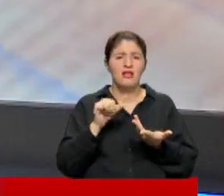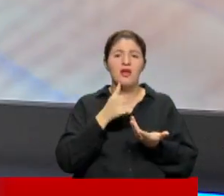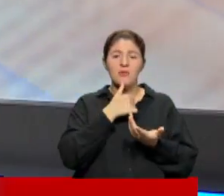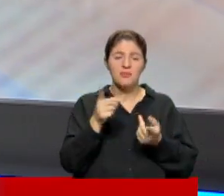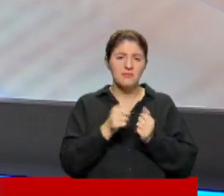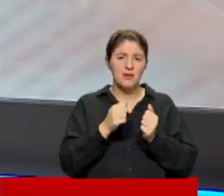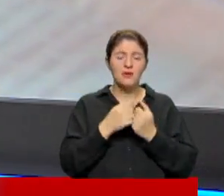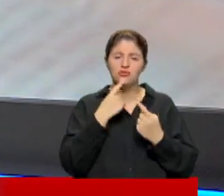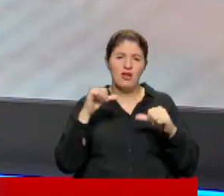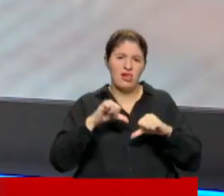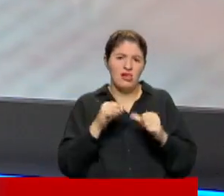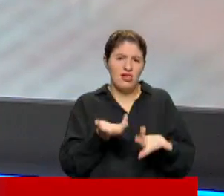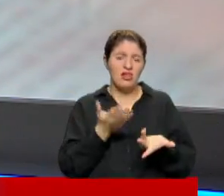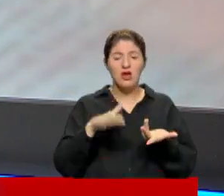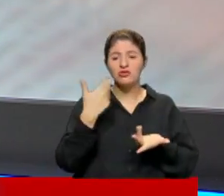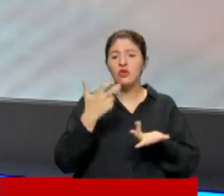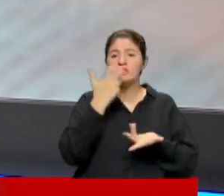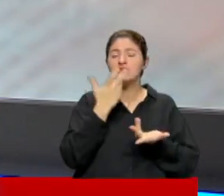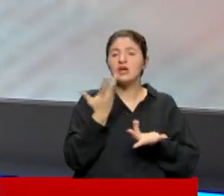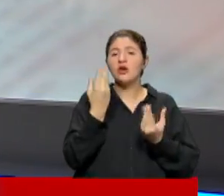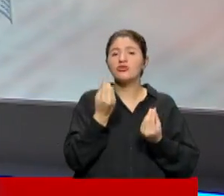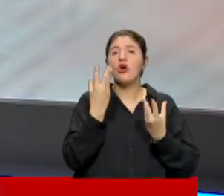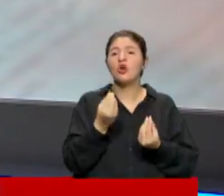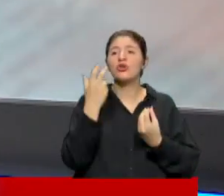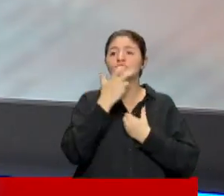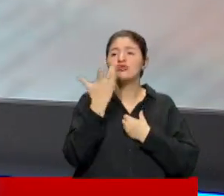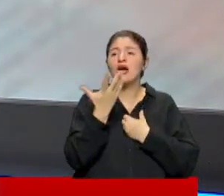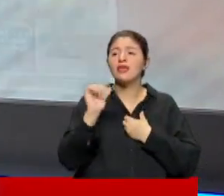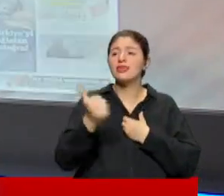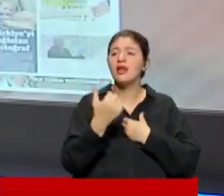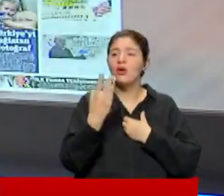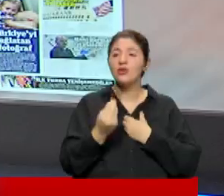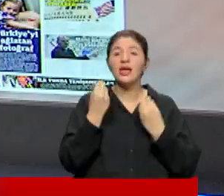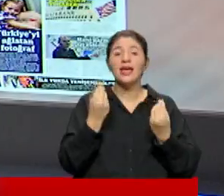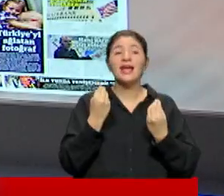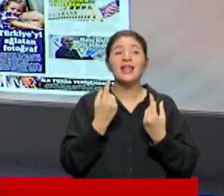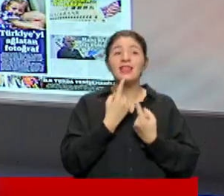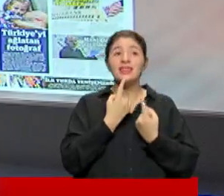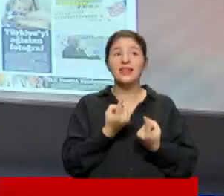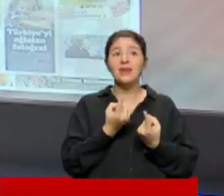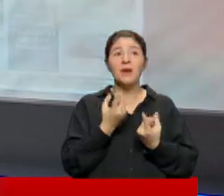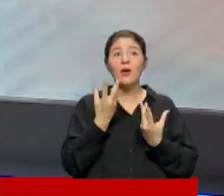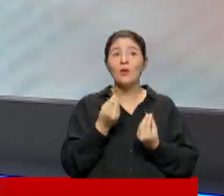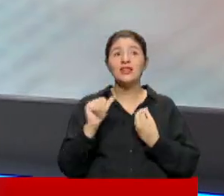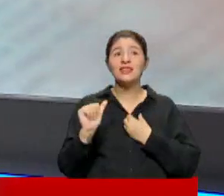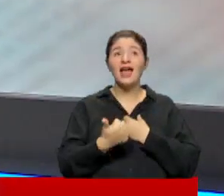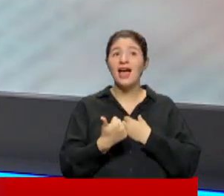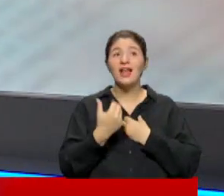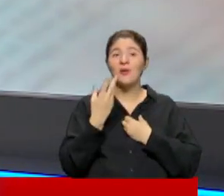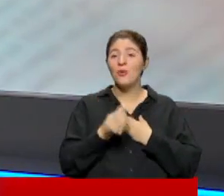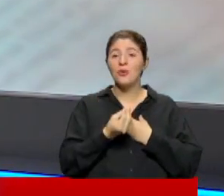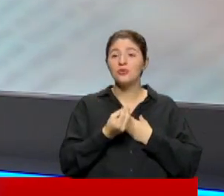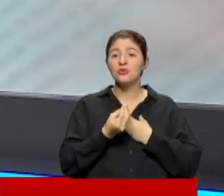babasıyla birlikte Söyleyemeyecek sonra müziğin ne kadar güzel olduğunu müziğin ne kadar kıymetli olduğunu iyiliğin Ne kadar değerli bir şey